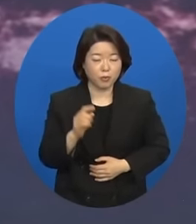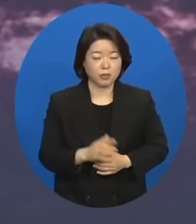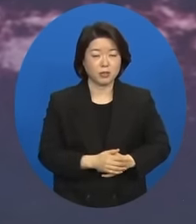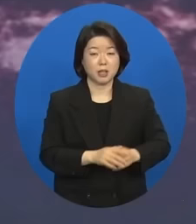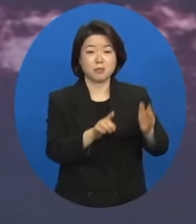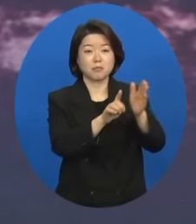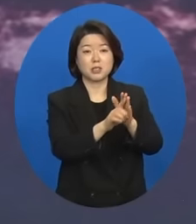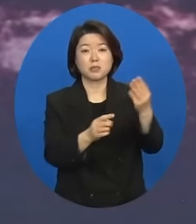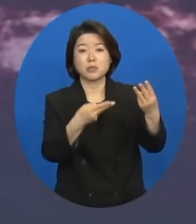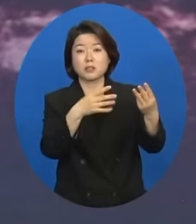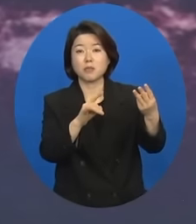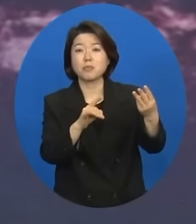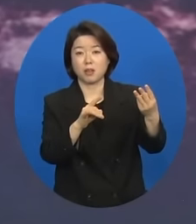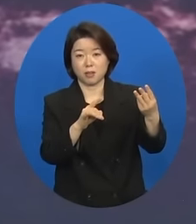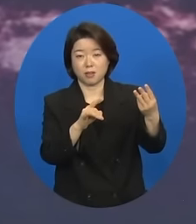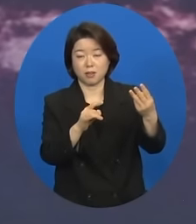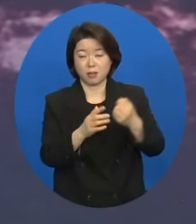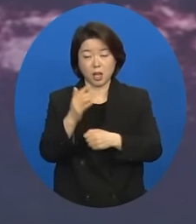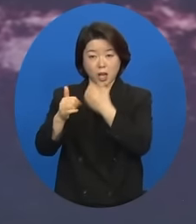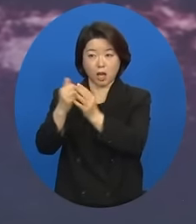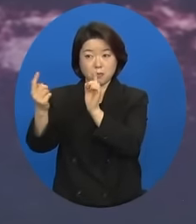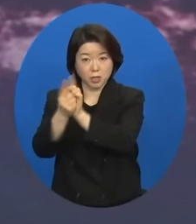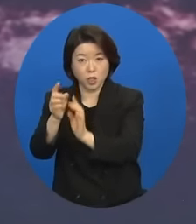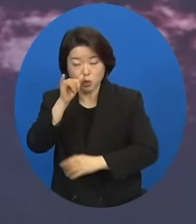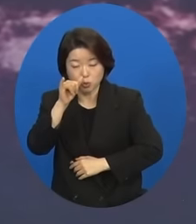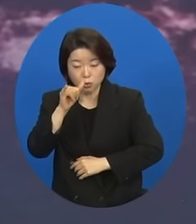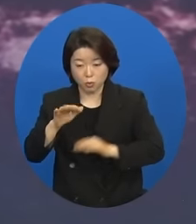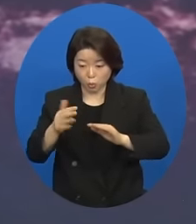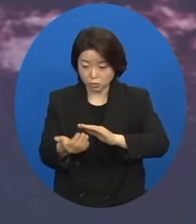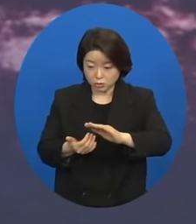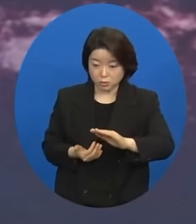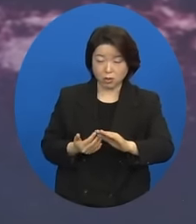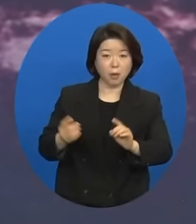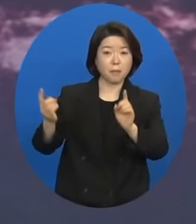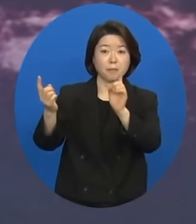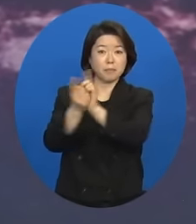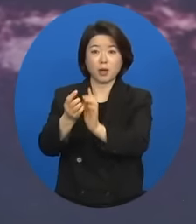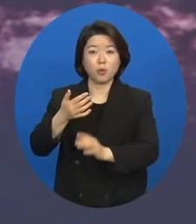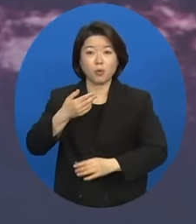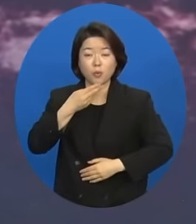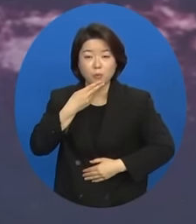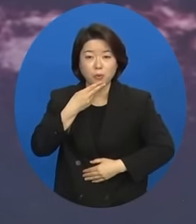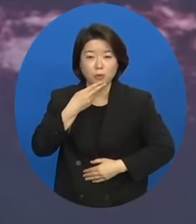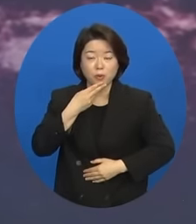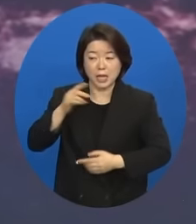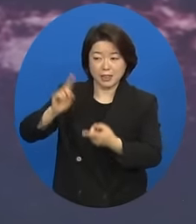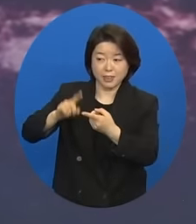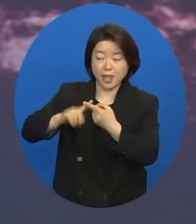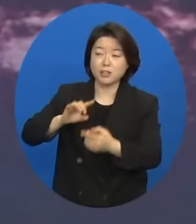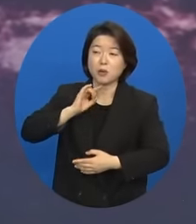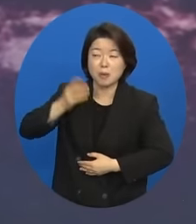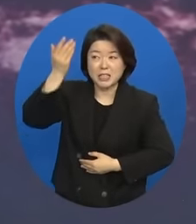만났습니까 아니요 오늘 이전까지 만난 적이 없어요 하나님이 대해서는 알았지만 신앙인입니다